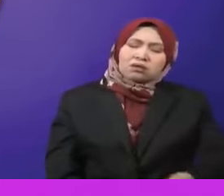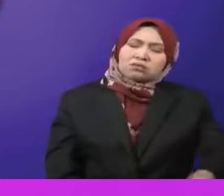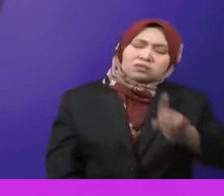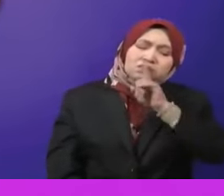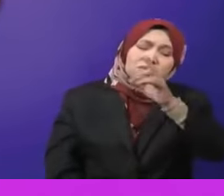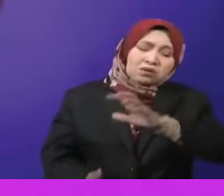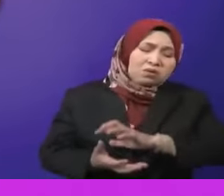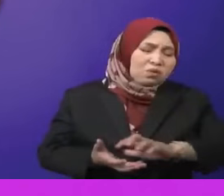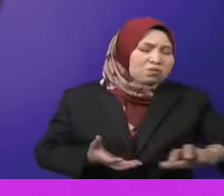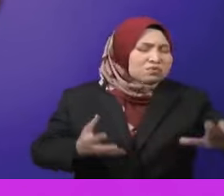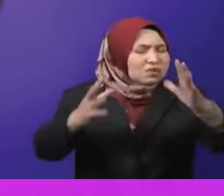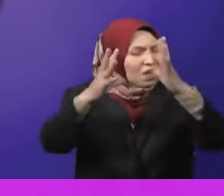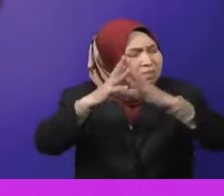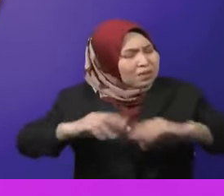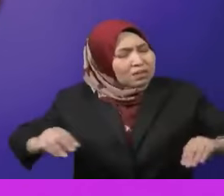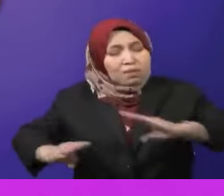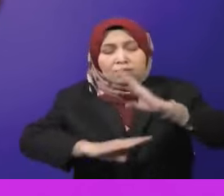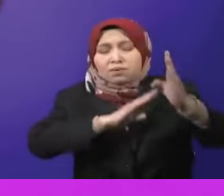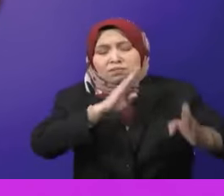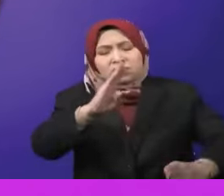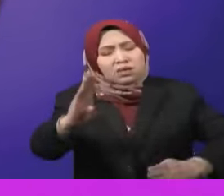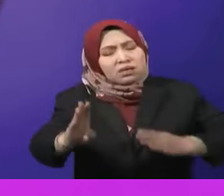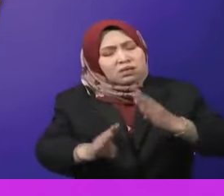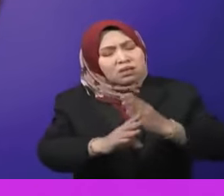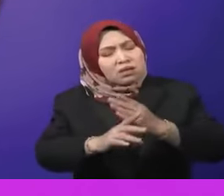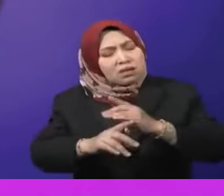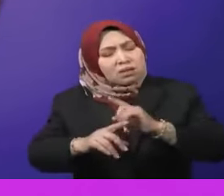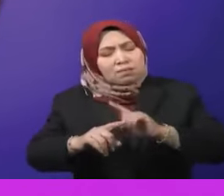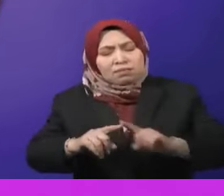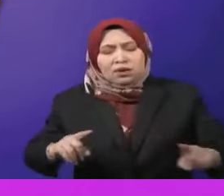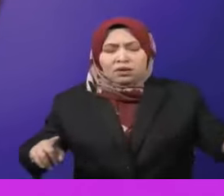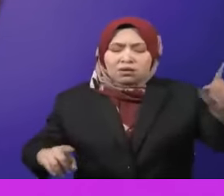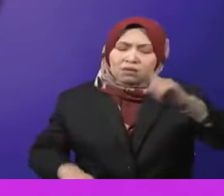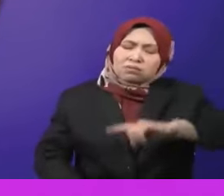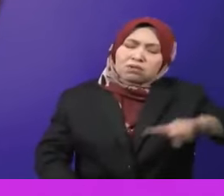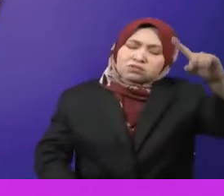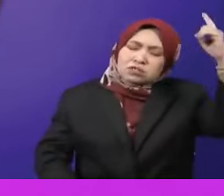ولكن الله ذو فضل على